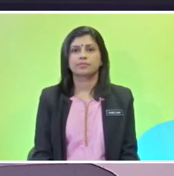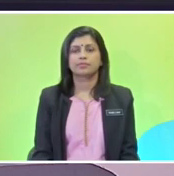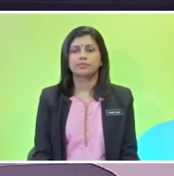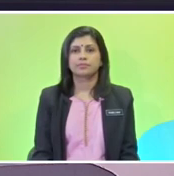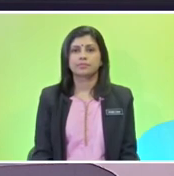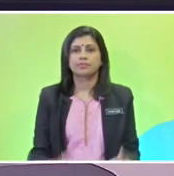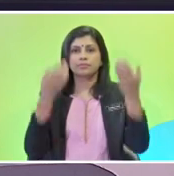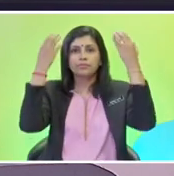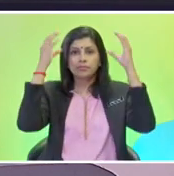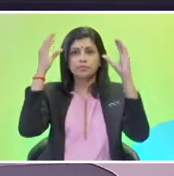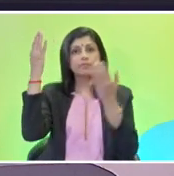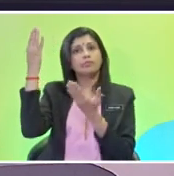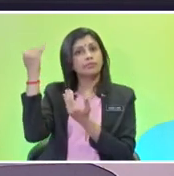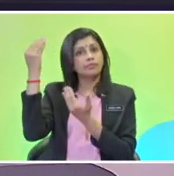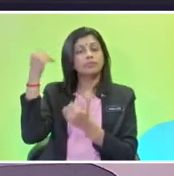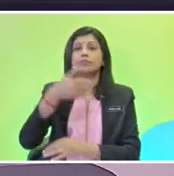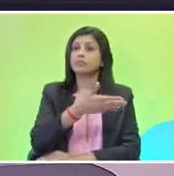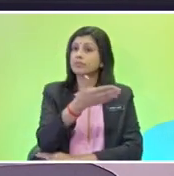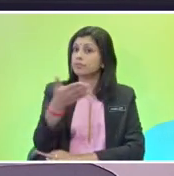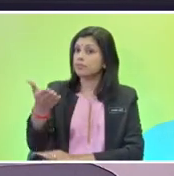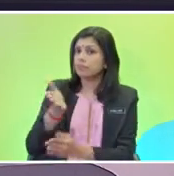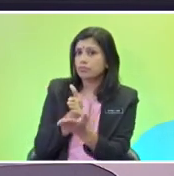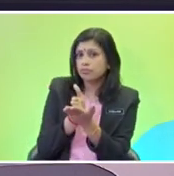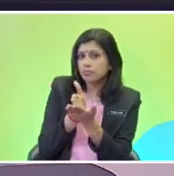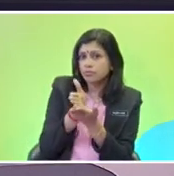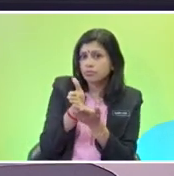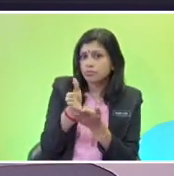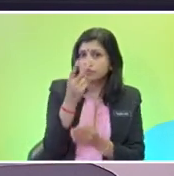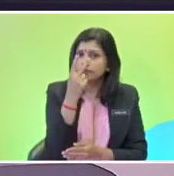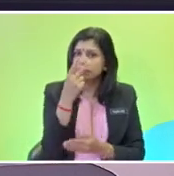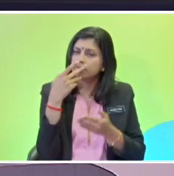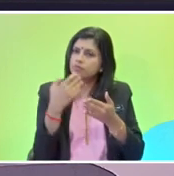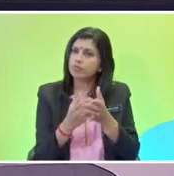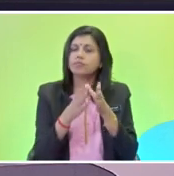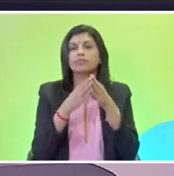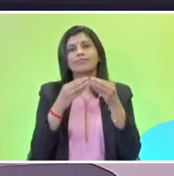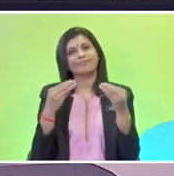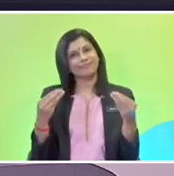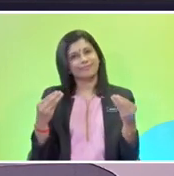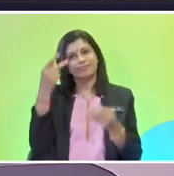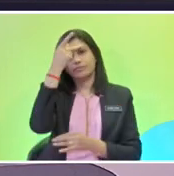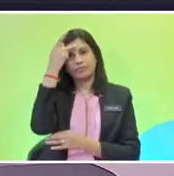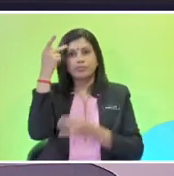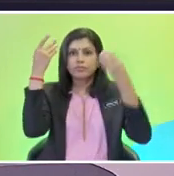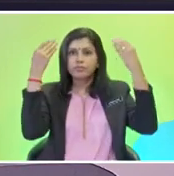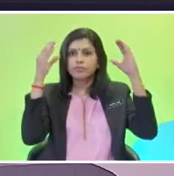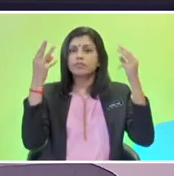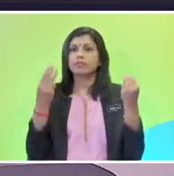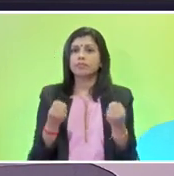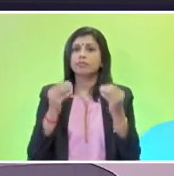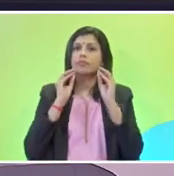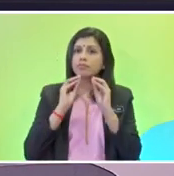dapat kekal sampai ke akhir rancangan. Kerana di sini ada perkongsian yang merupakan nilai tambah dan juga pencahaman